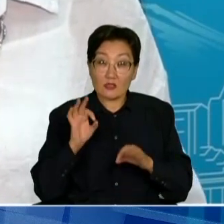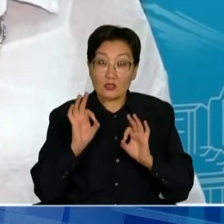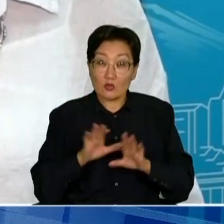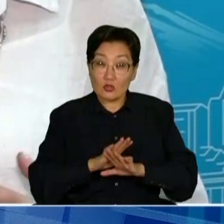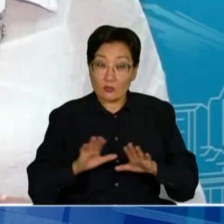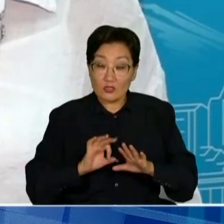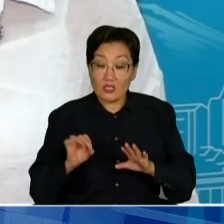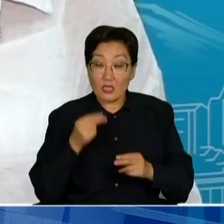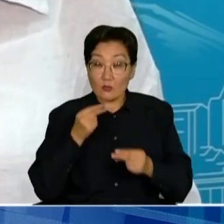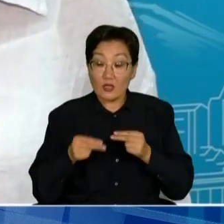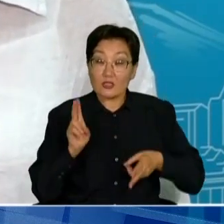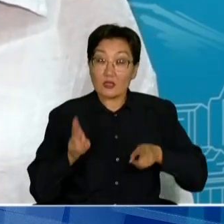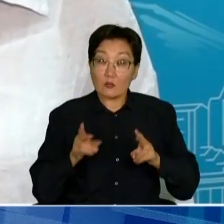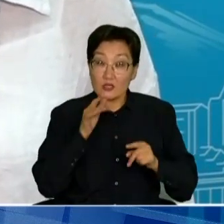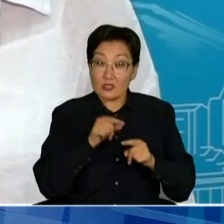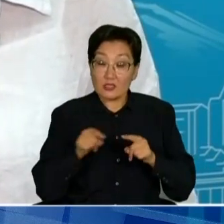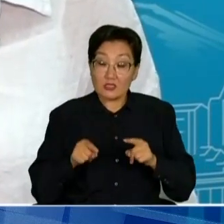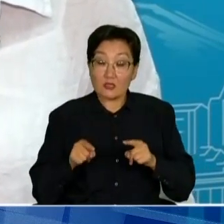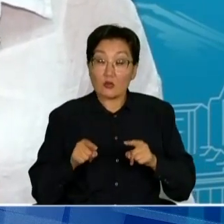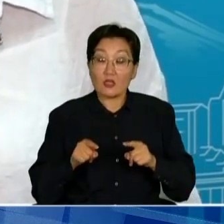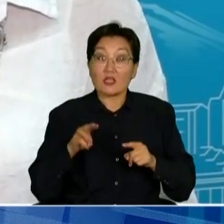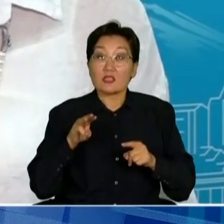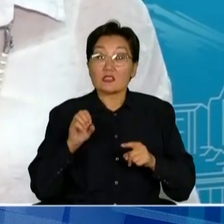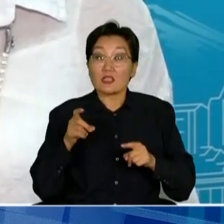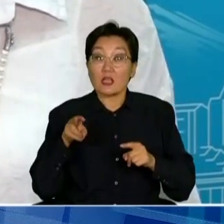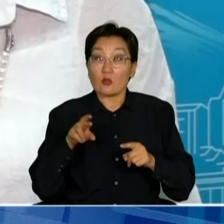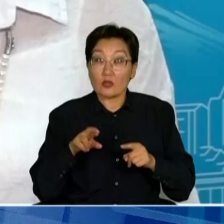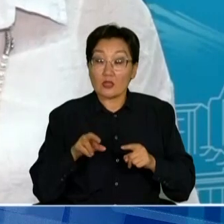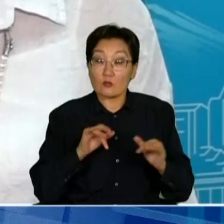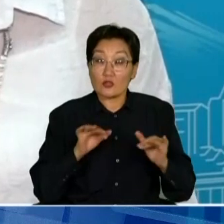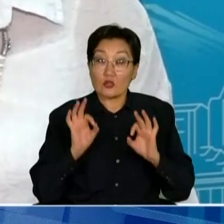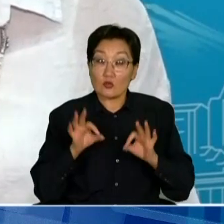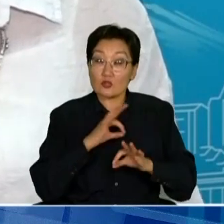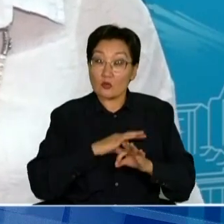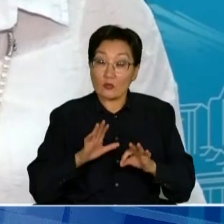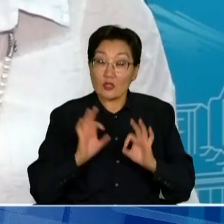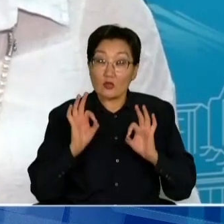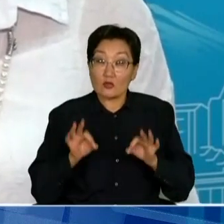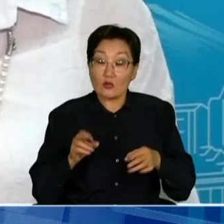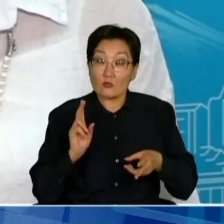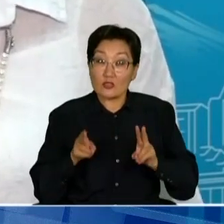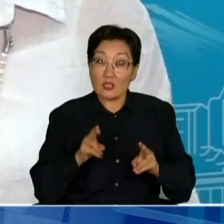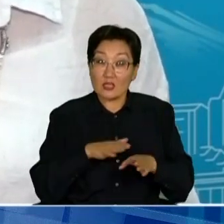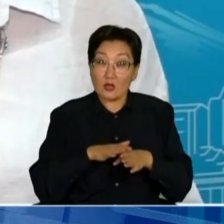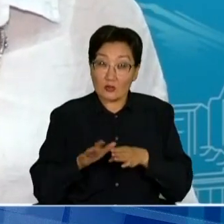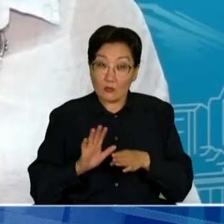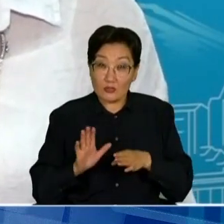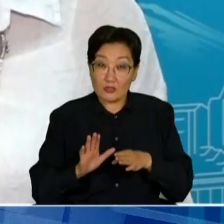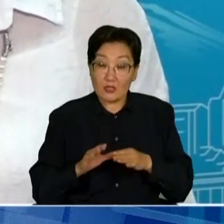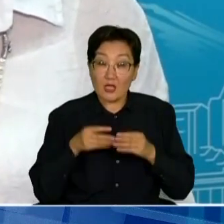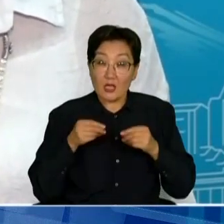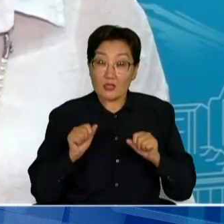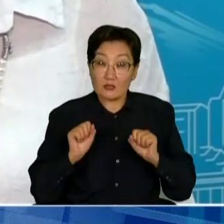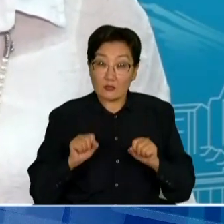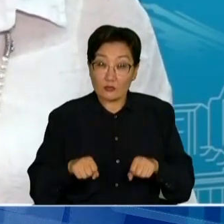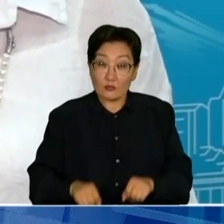және тағамның дайындалу барысында технологиялық процестердің дұрыс қолданбауы, дұрыс істелінбеуінің әсері әбден алып келуі